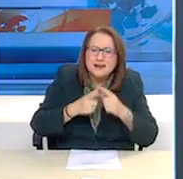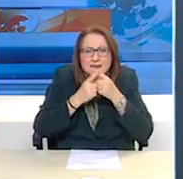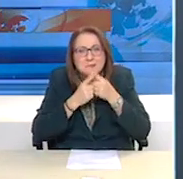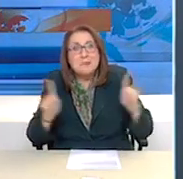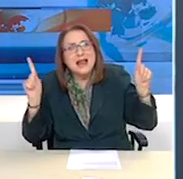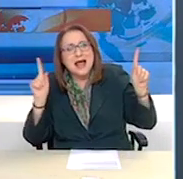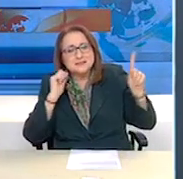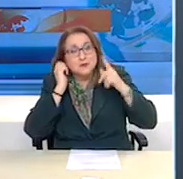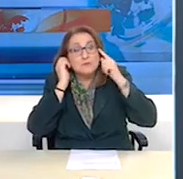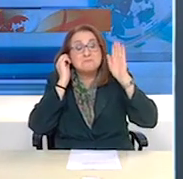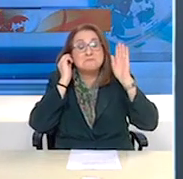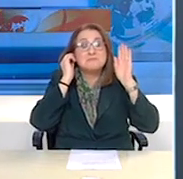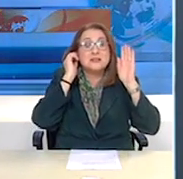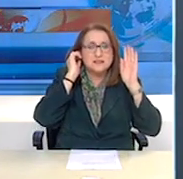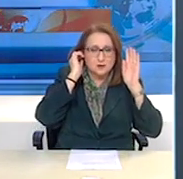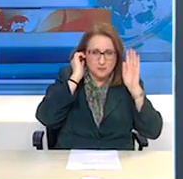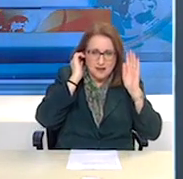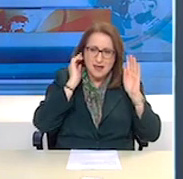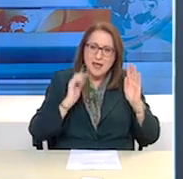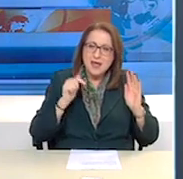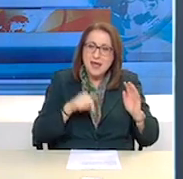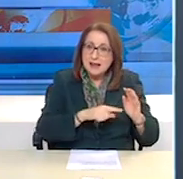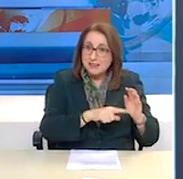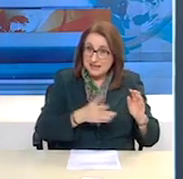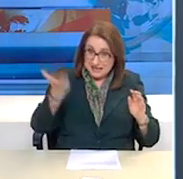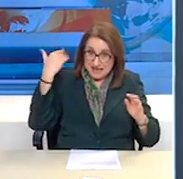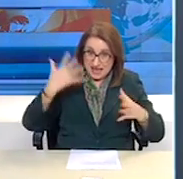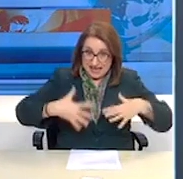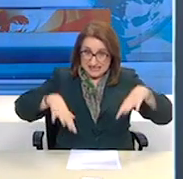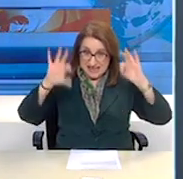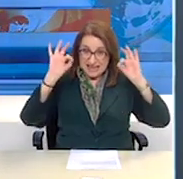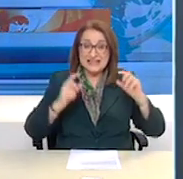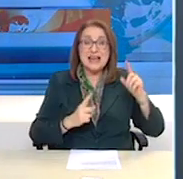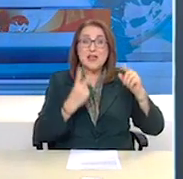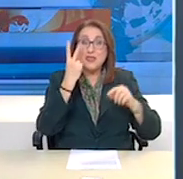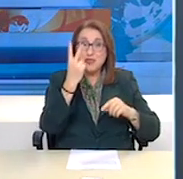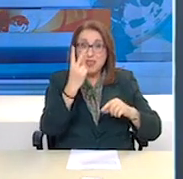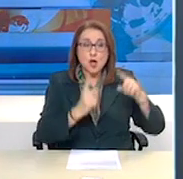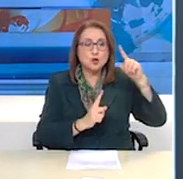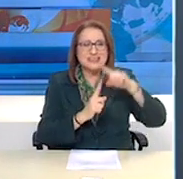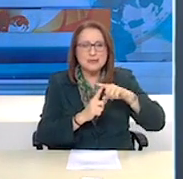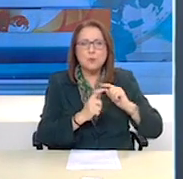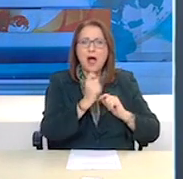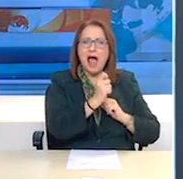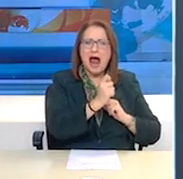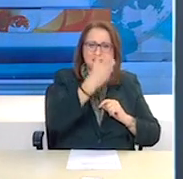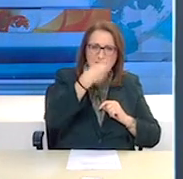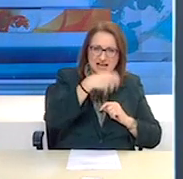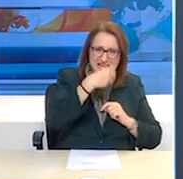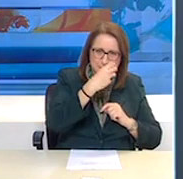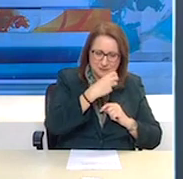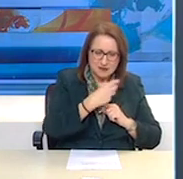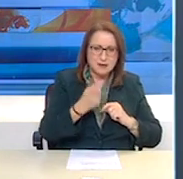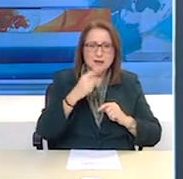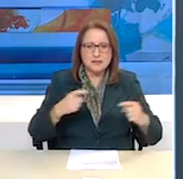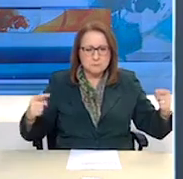φέτος τρεις τύποι ιού γρήπης μαζί. Στην αρχή ήταν οι δύο τύπου Α και μετά ήρθε ο Β και ακολούθησε ο κοροναϊός.